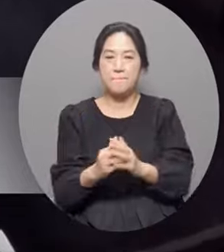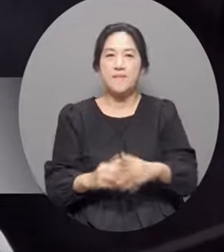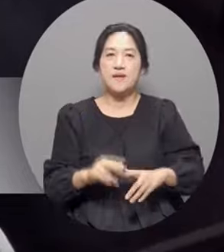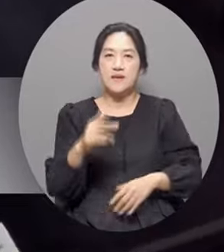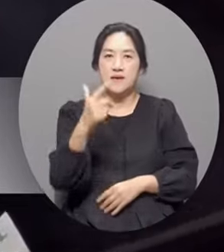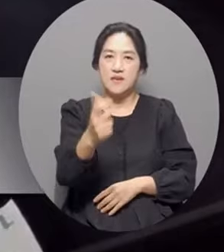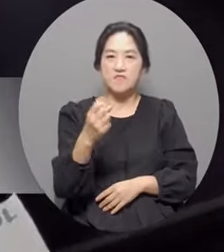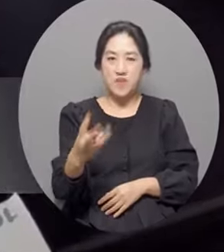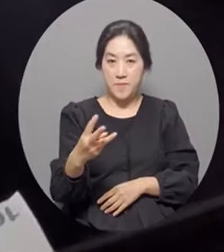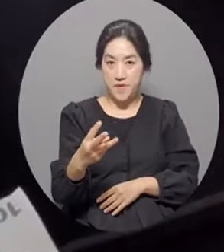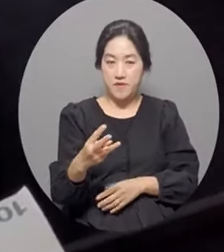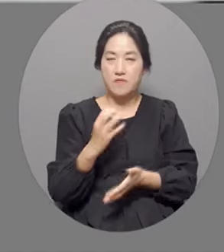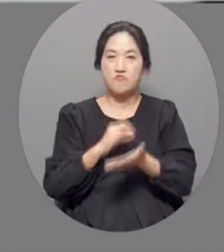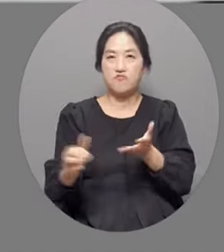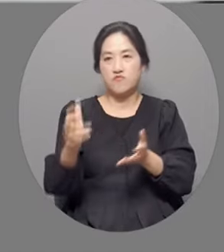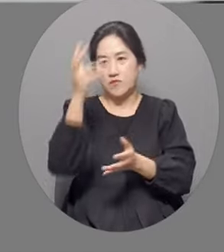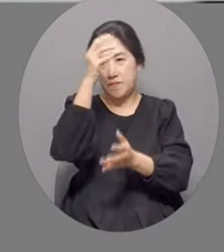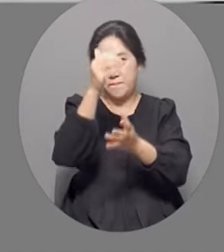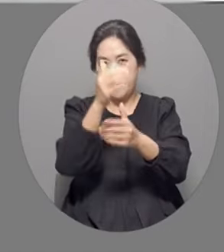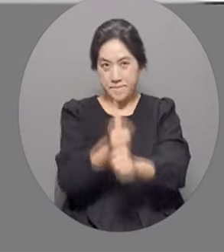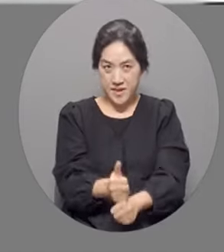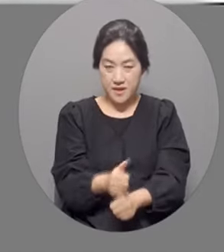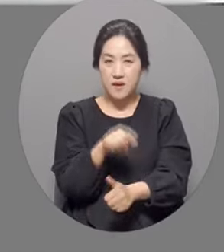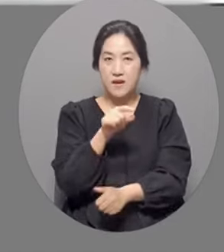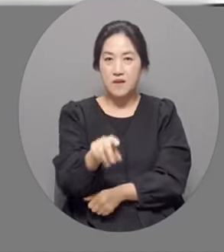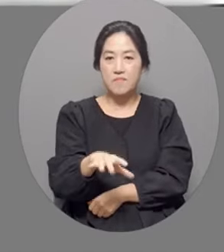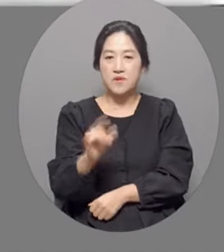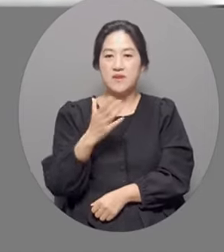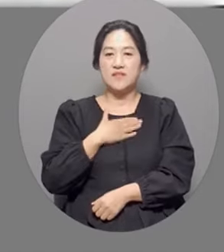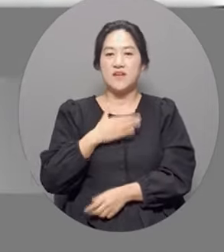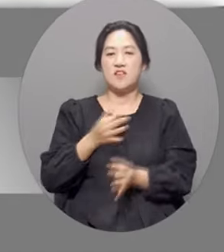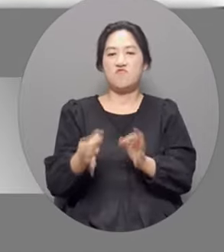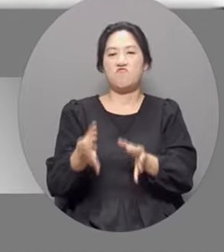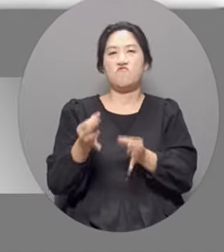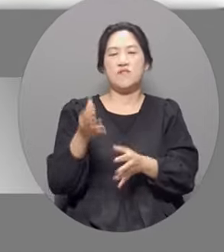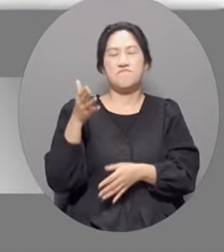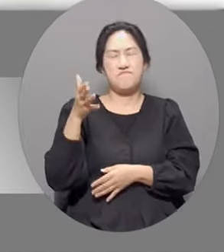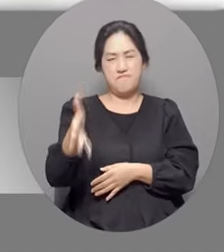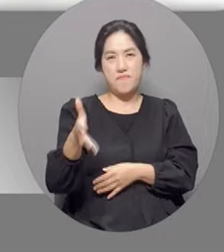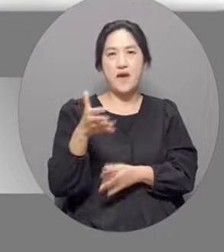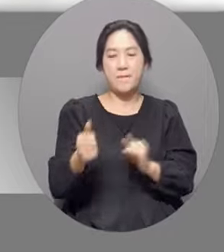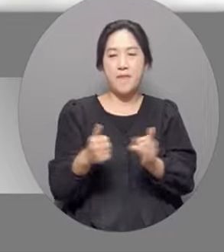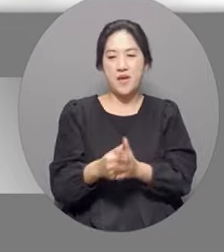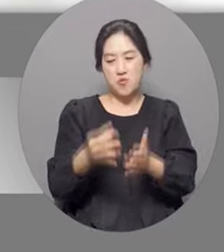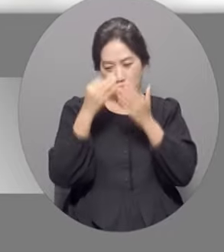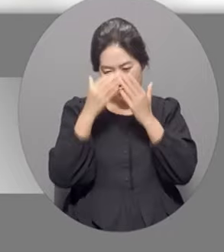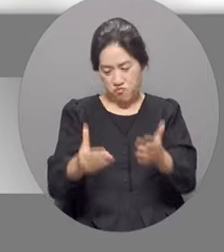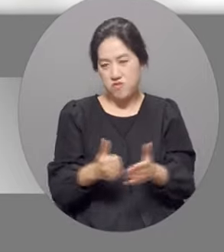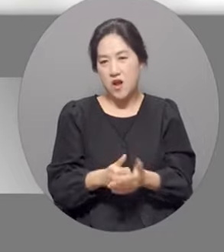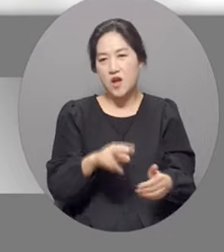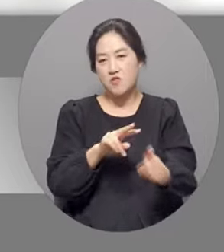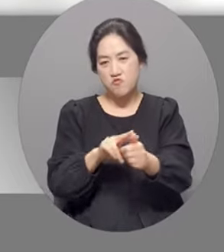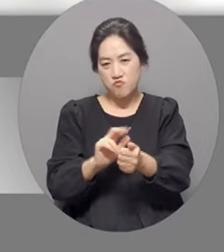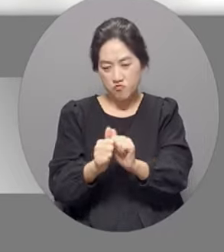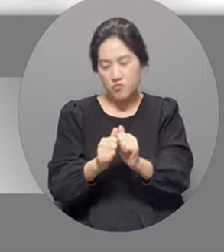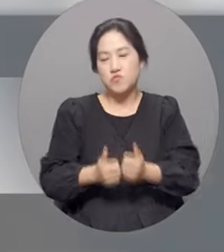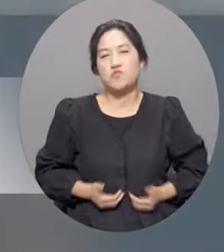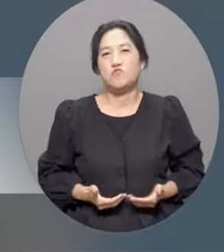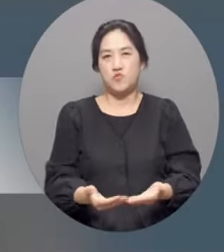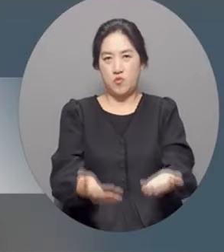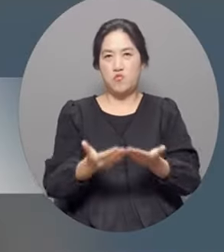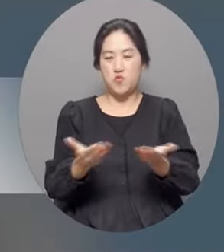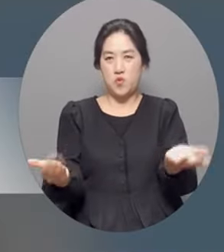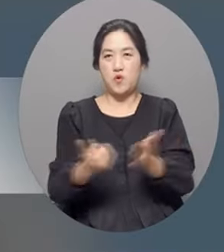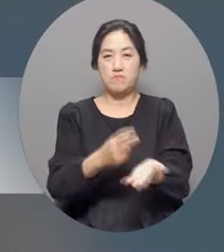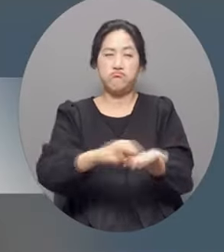경찰에 붙잡혔습니다이 일당은 먼저 자신이 투자 전문가이며 무료로 주식정보를 주겠다는 를 불특정